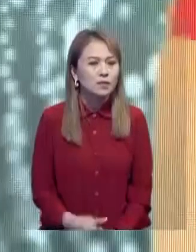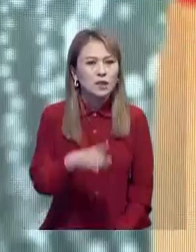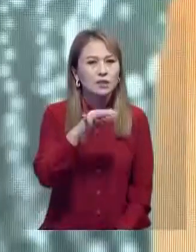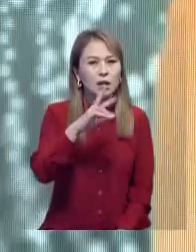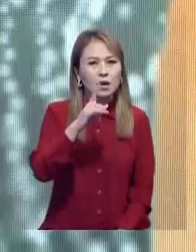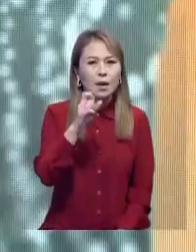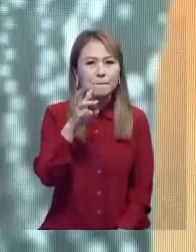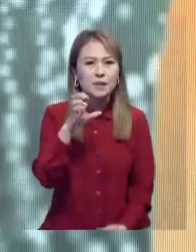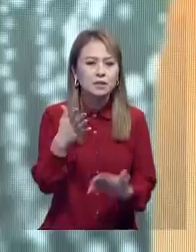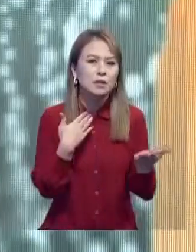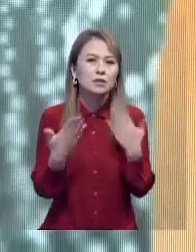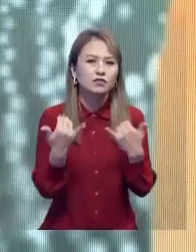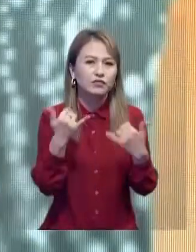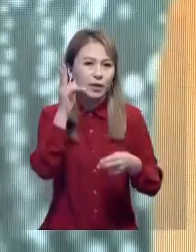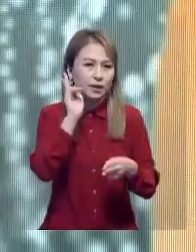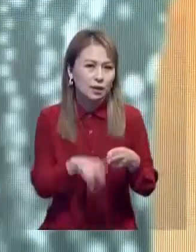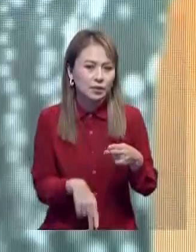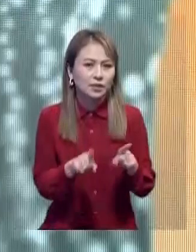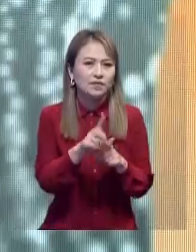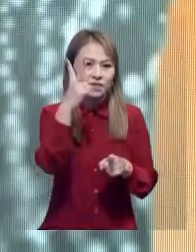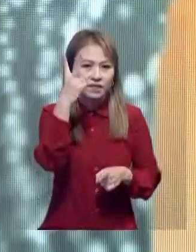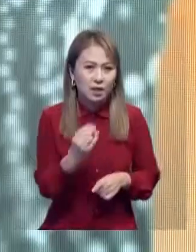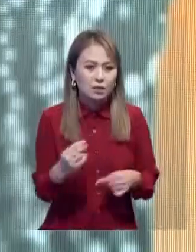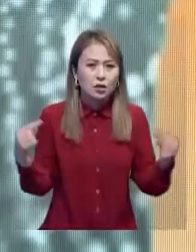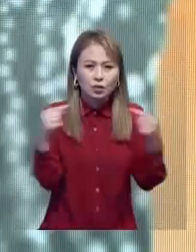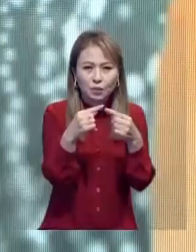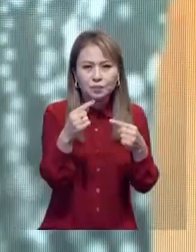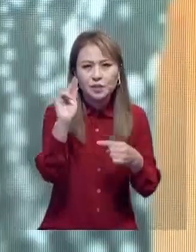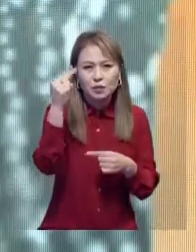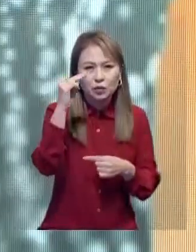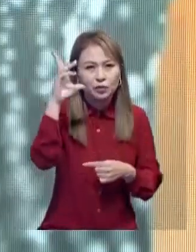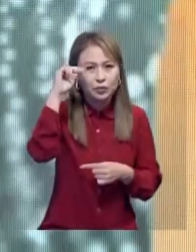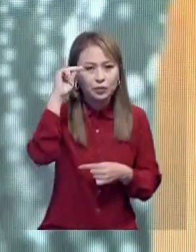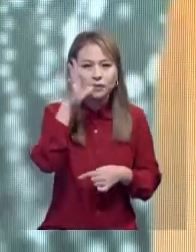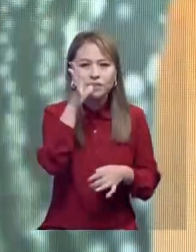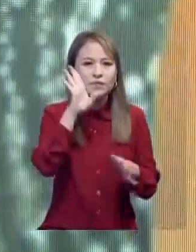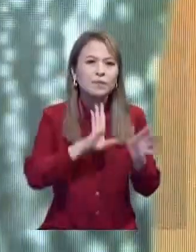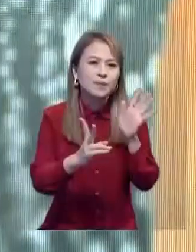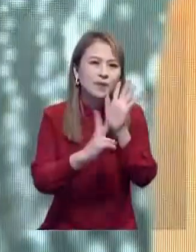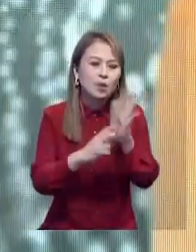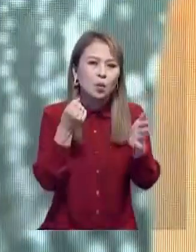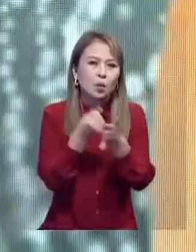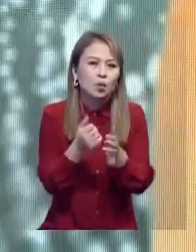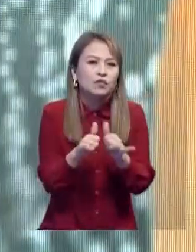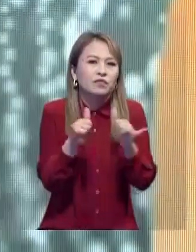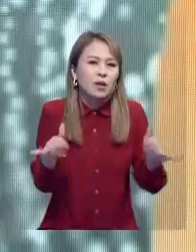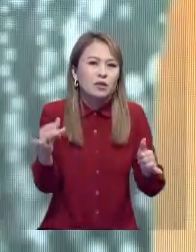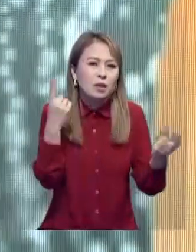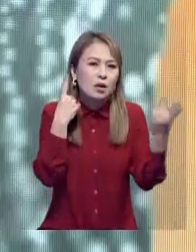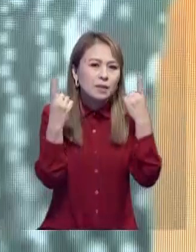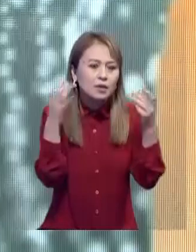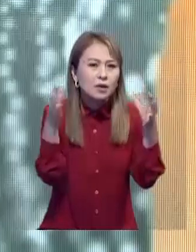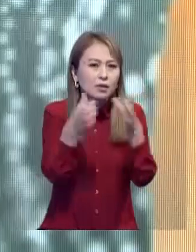Израиль мен Хамас арасындағы бүгін аяқталған бітім тағы 2 күнге, нақтырақ айтсам, бейсенбі күнгі таңғы сағат 7-ге дейін ұзартылды. Бұл